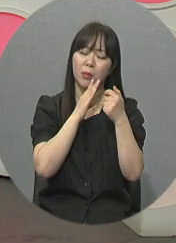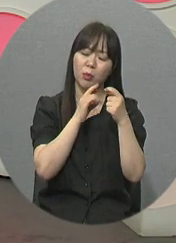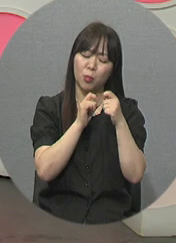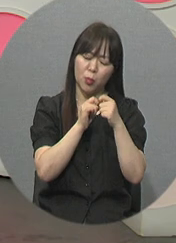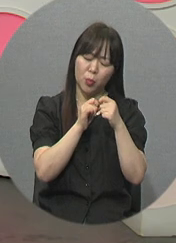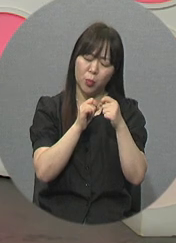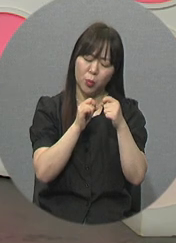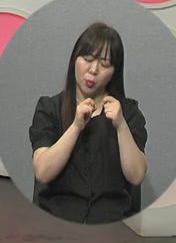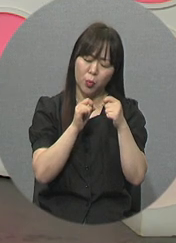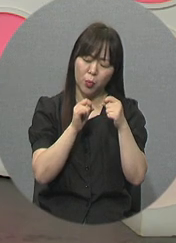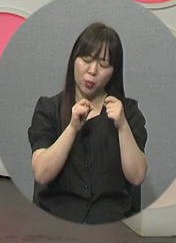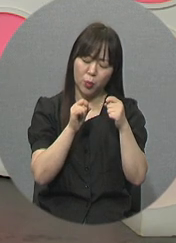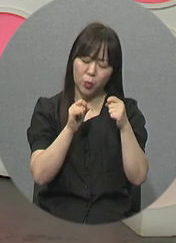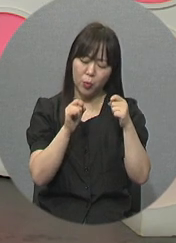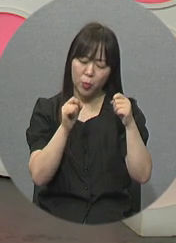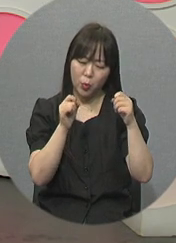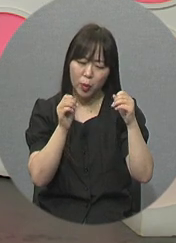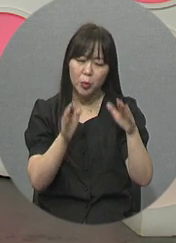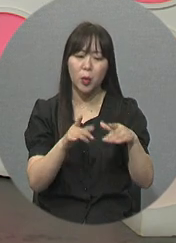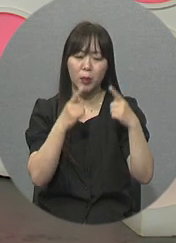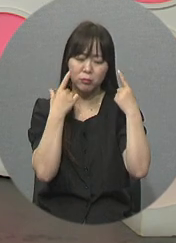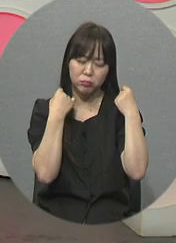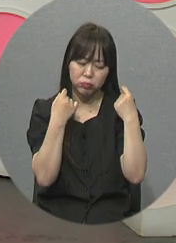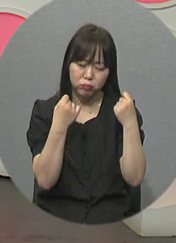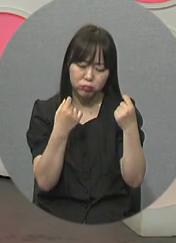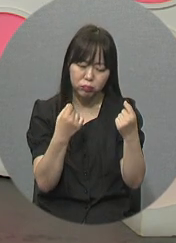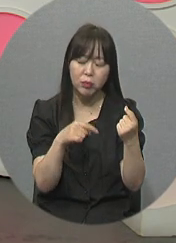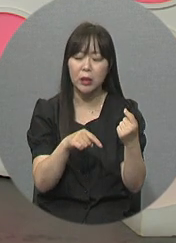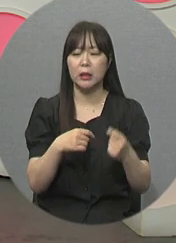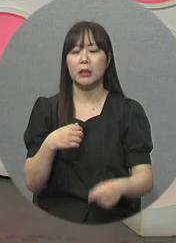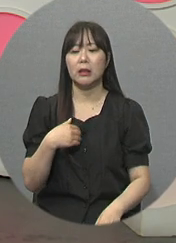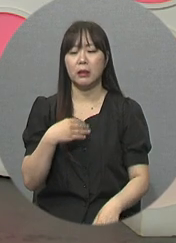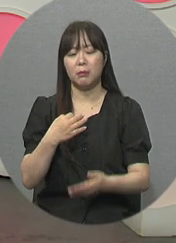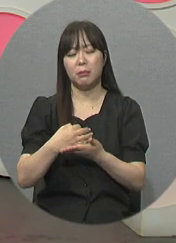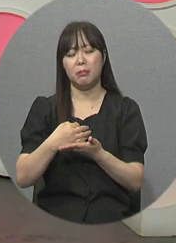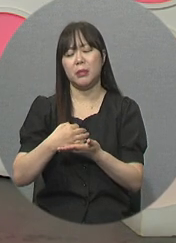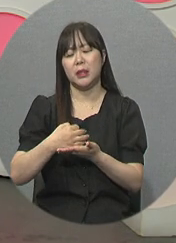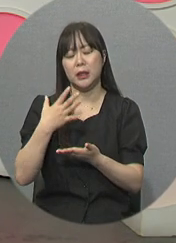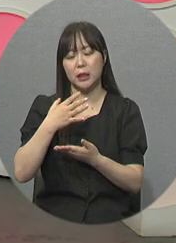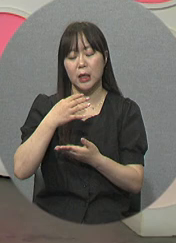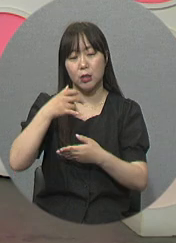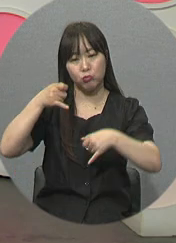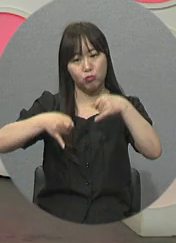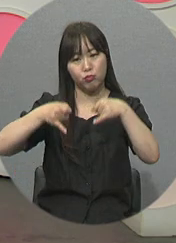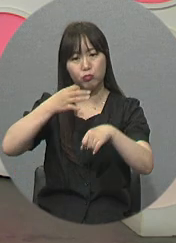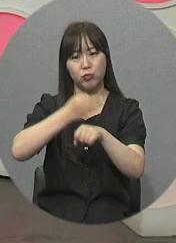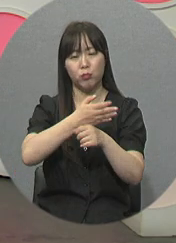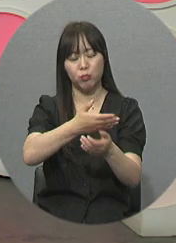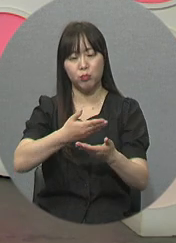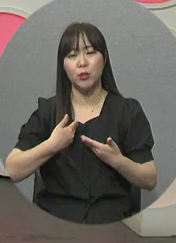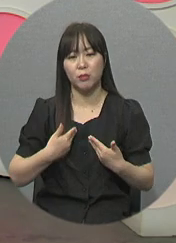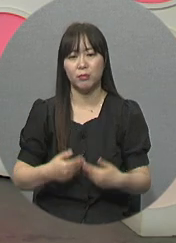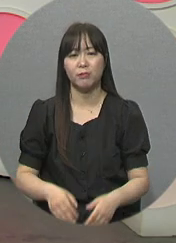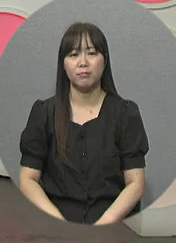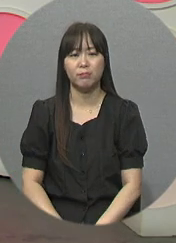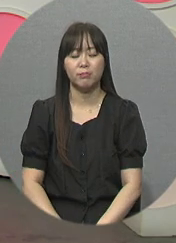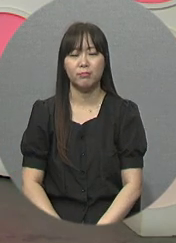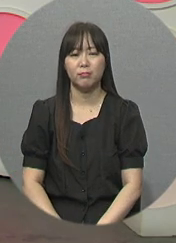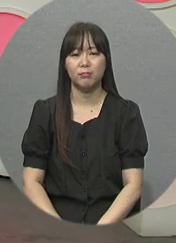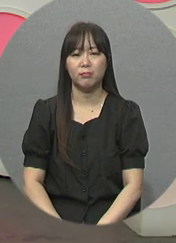동안 같은 구두를 신으시면서 저에겐 비싼 구두를